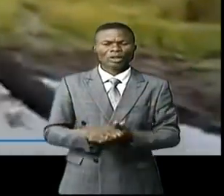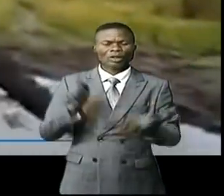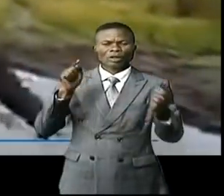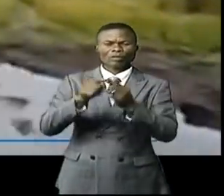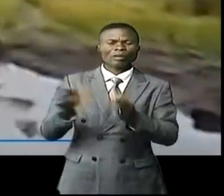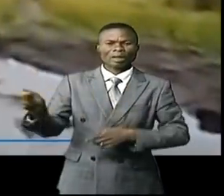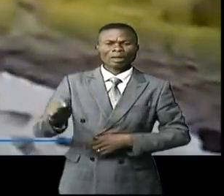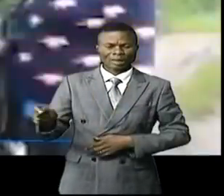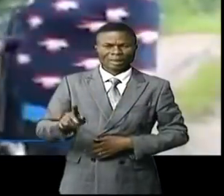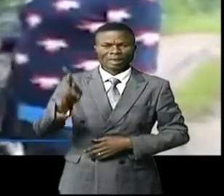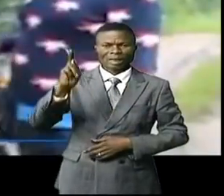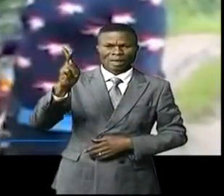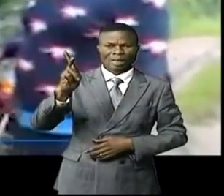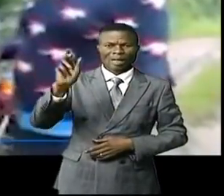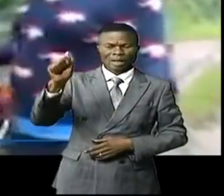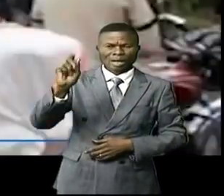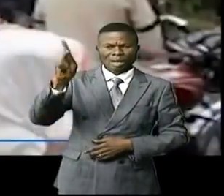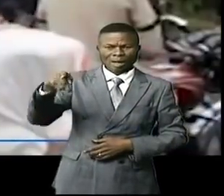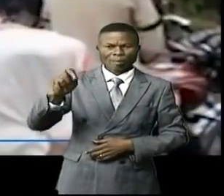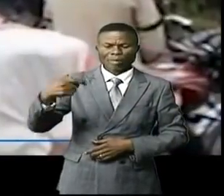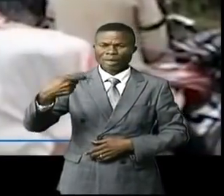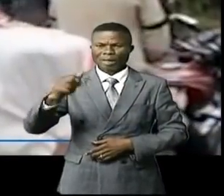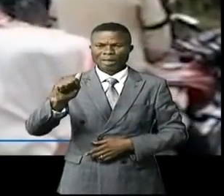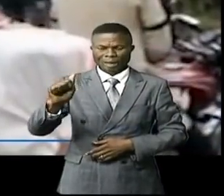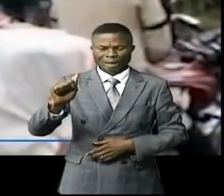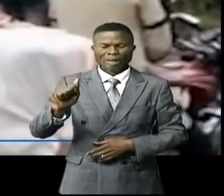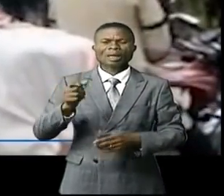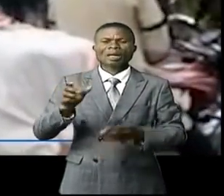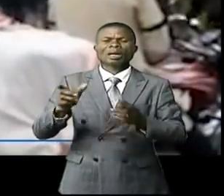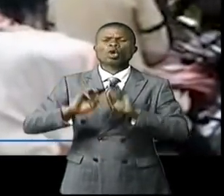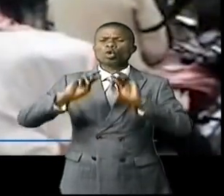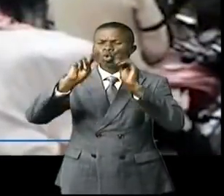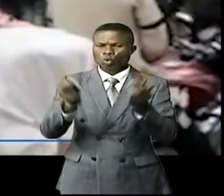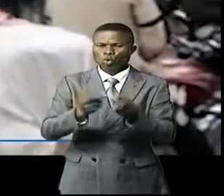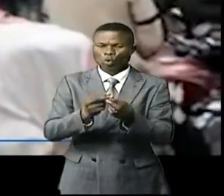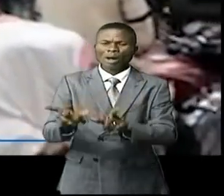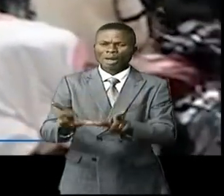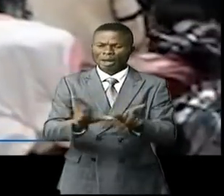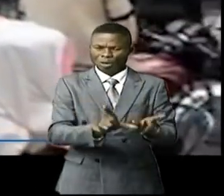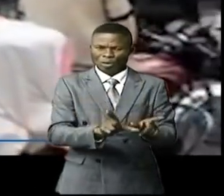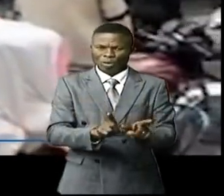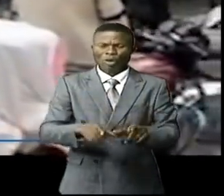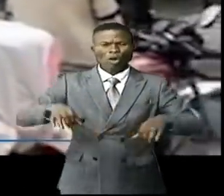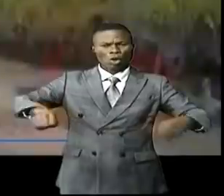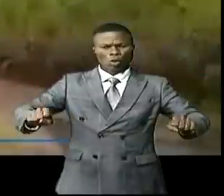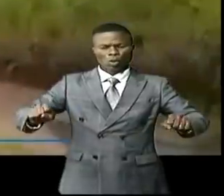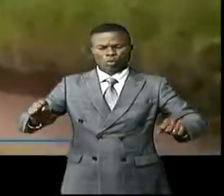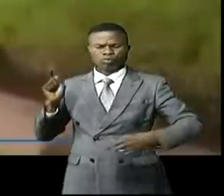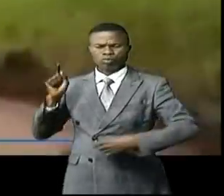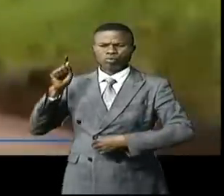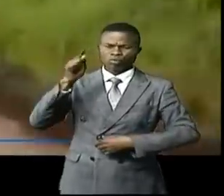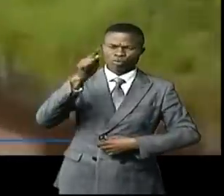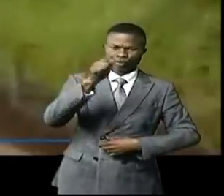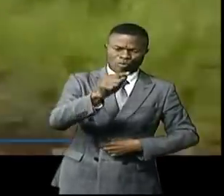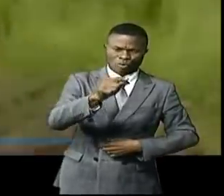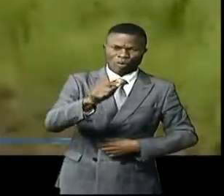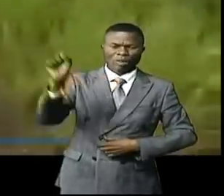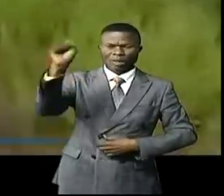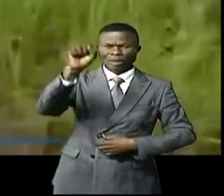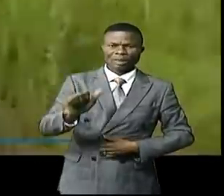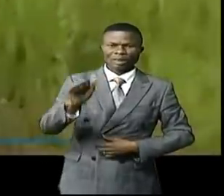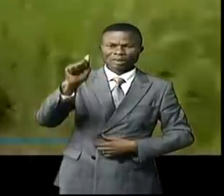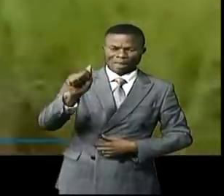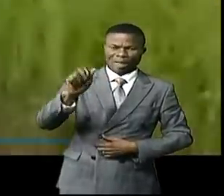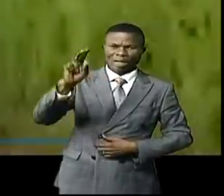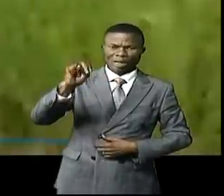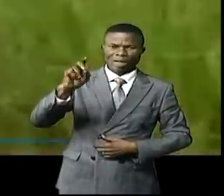des Kapanga. Jules Kabuit et toute la délégation du Lualaba étaient obligés de prendre des motos du village Mungu vers Sandoa. Ici,